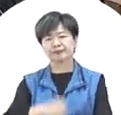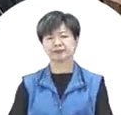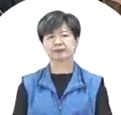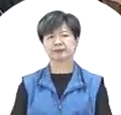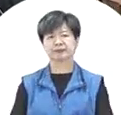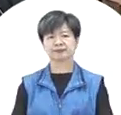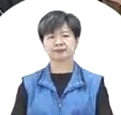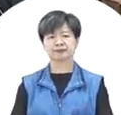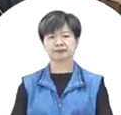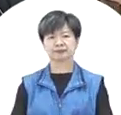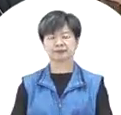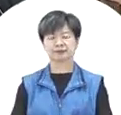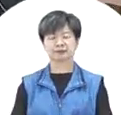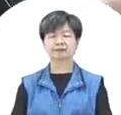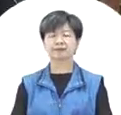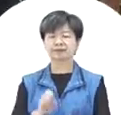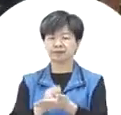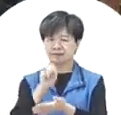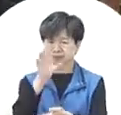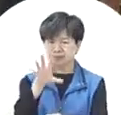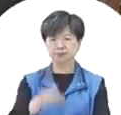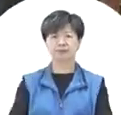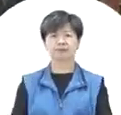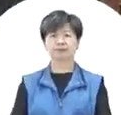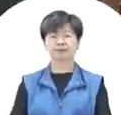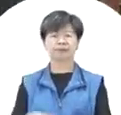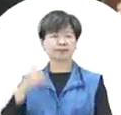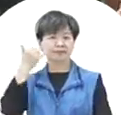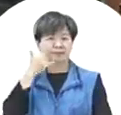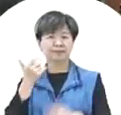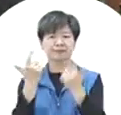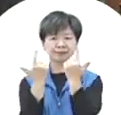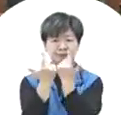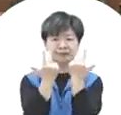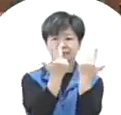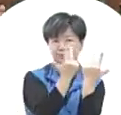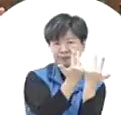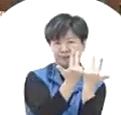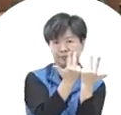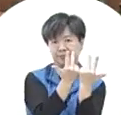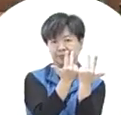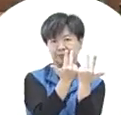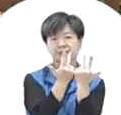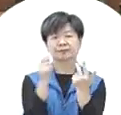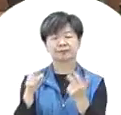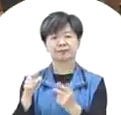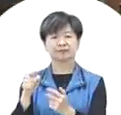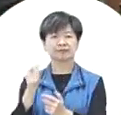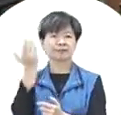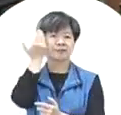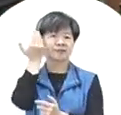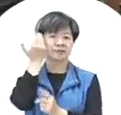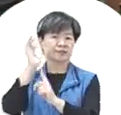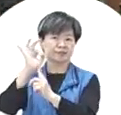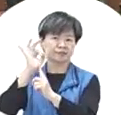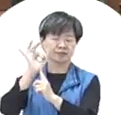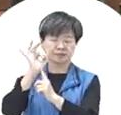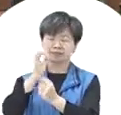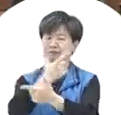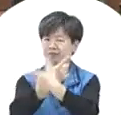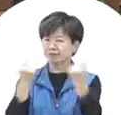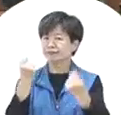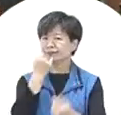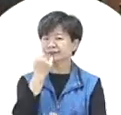要跟议员报告，其实我们是基隆、台北、双北的那个客运，哈、哦，那个公车，哈、哦，还有